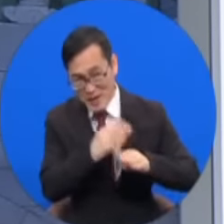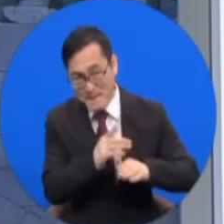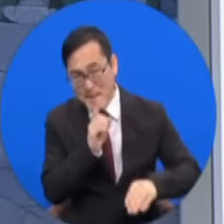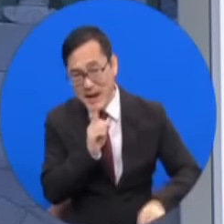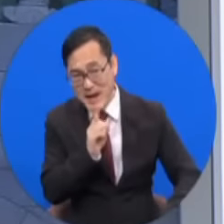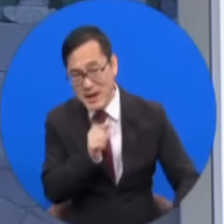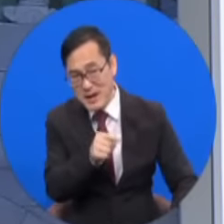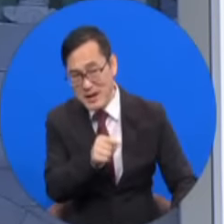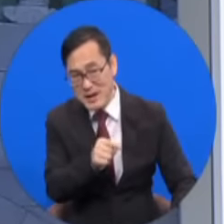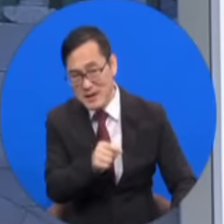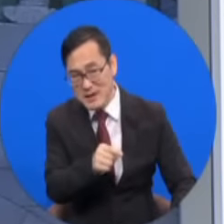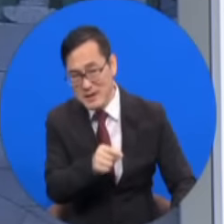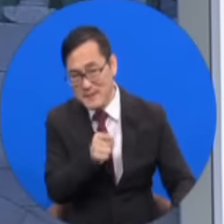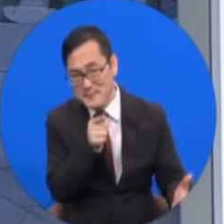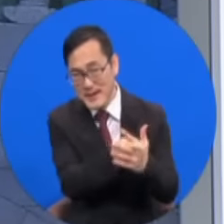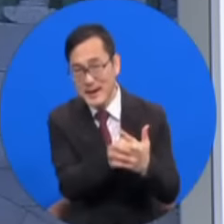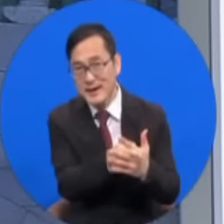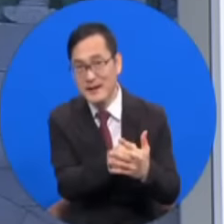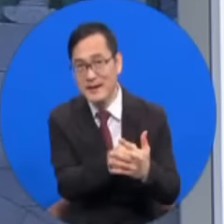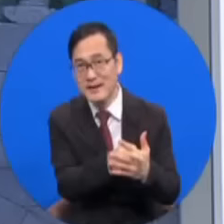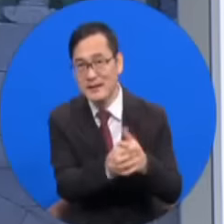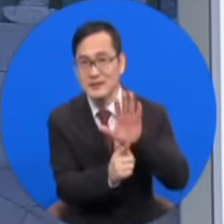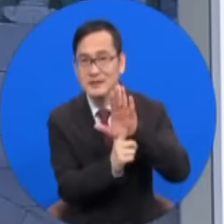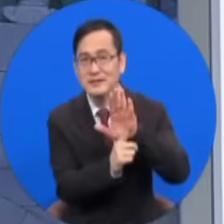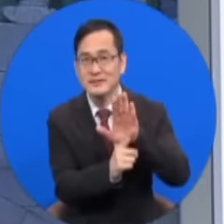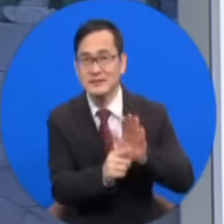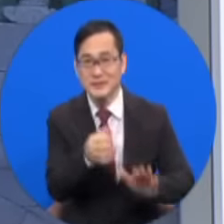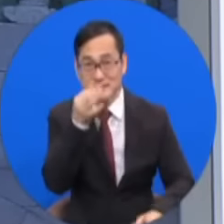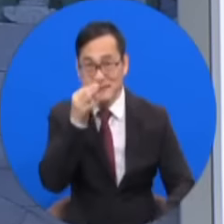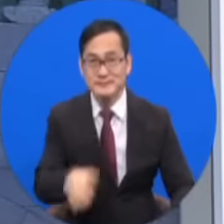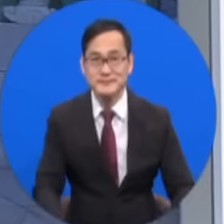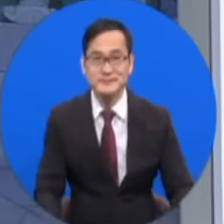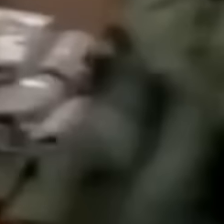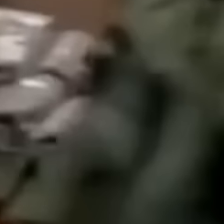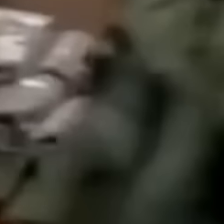러시아에 섞여 있다라는 영상을 공개했습니다 함께 보시죠